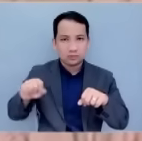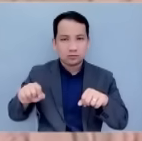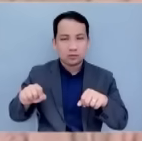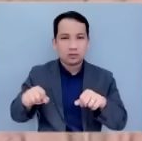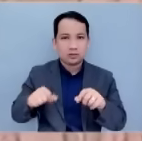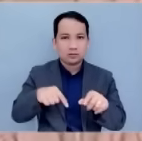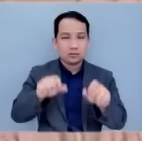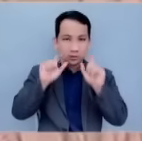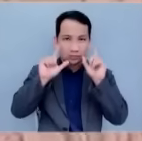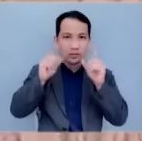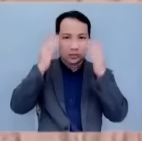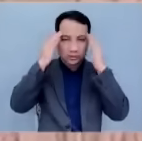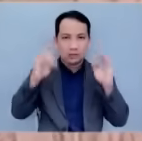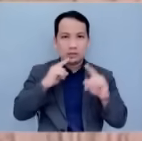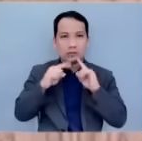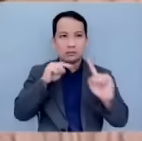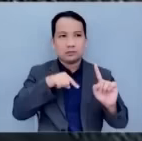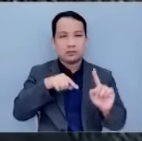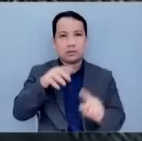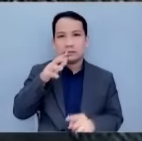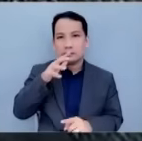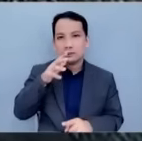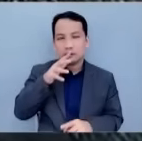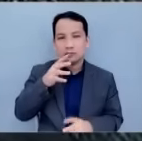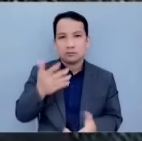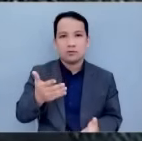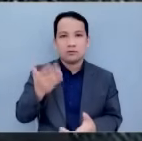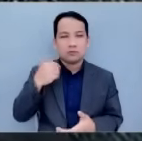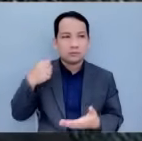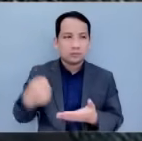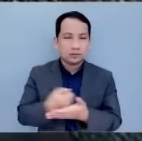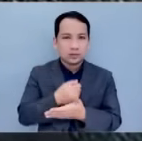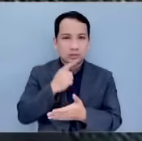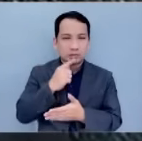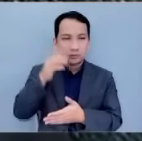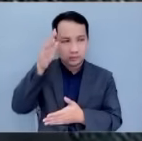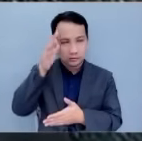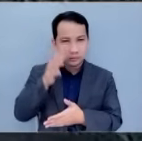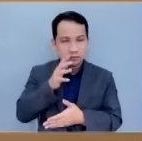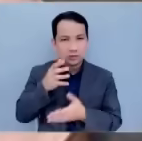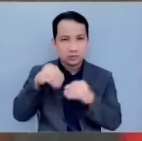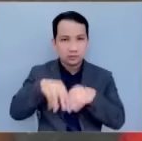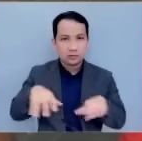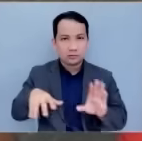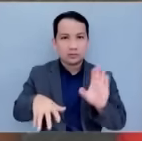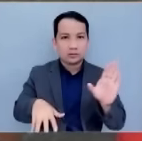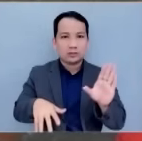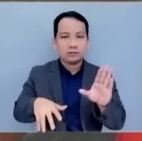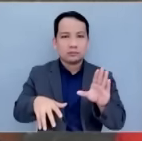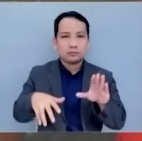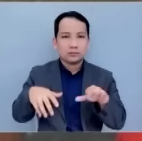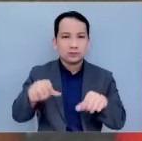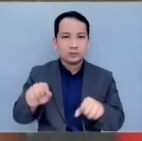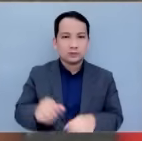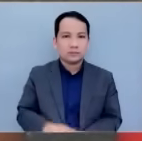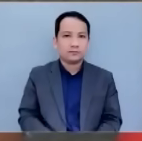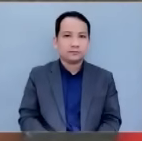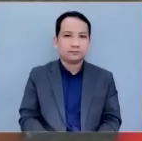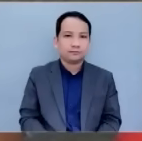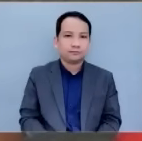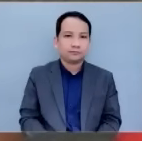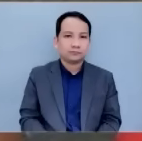di naman makausap ang ina ng bata. Labis ang hinagpis ng pamilya sa pagkawala ng bata. Ay, lang tabik